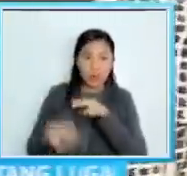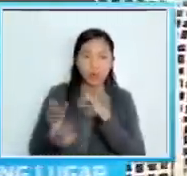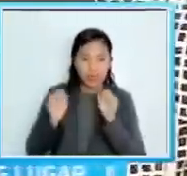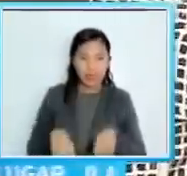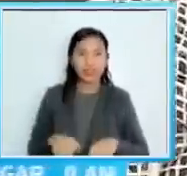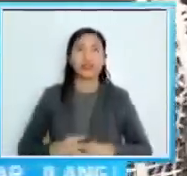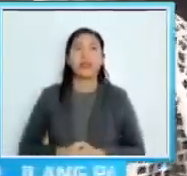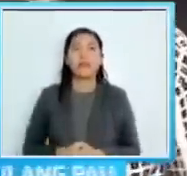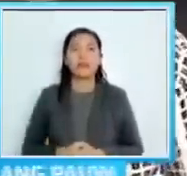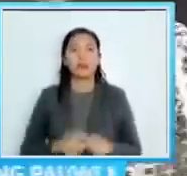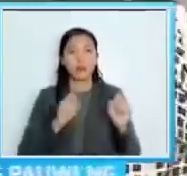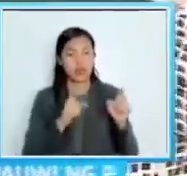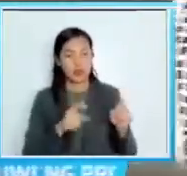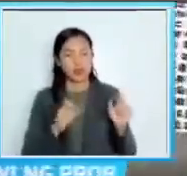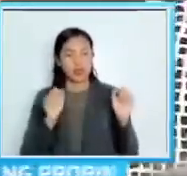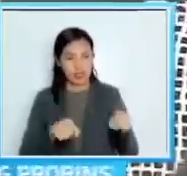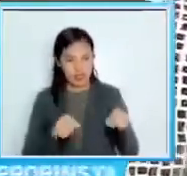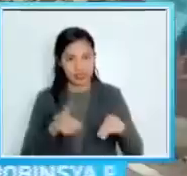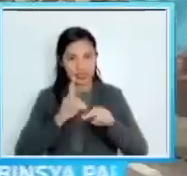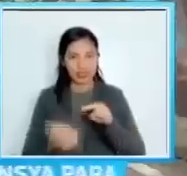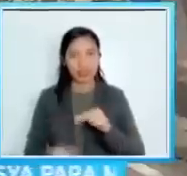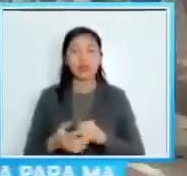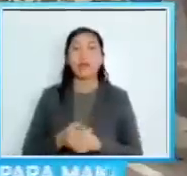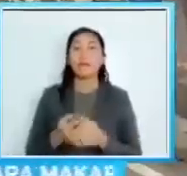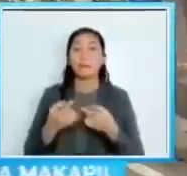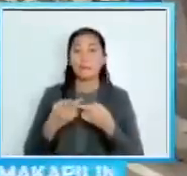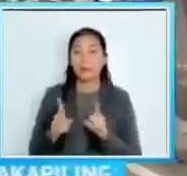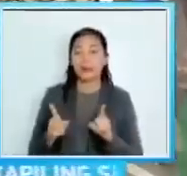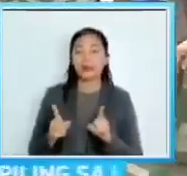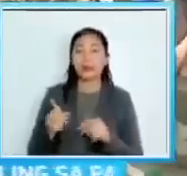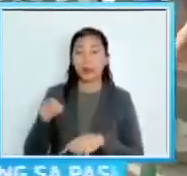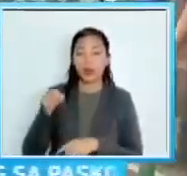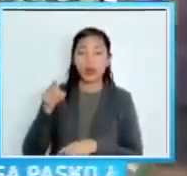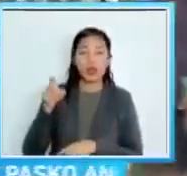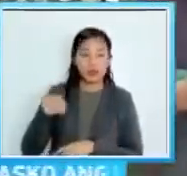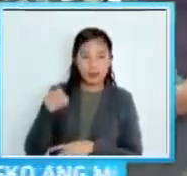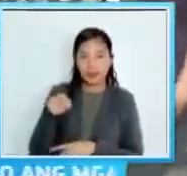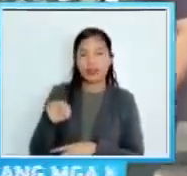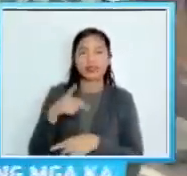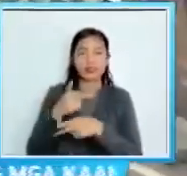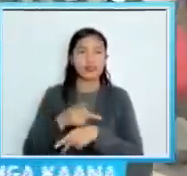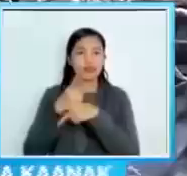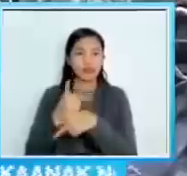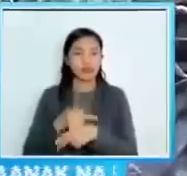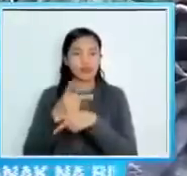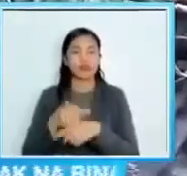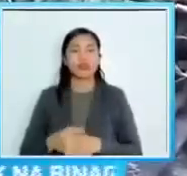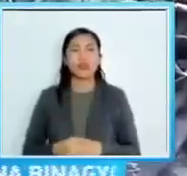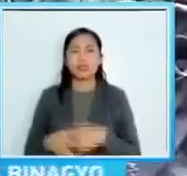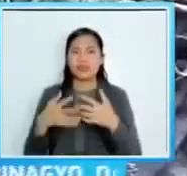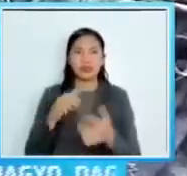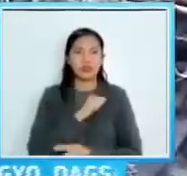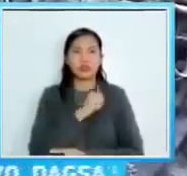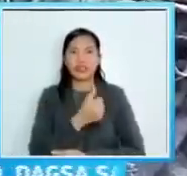nagtitinda, pwedeng tumawad. Yun nga lang, kailangan isaalang-alang pa rin ang kalusugan dahil kahit anong paalala ng mga otoridad ng